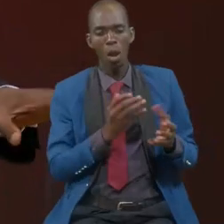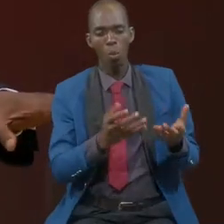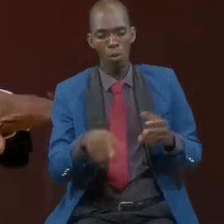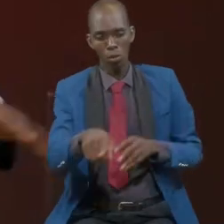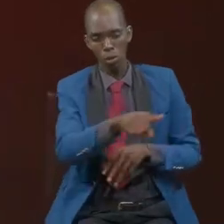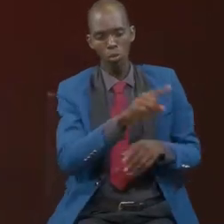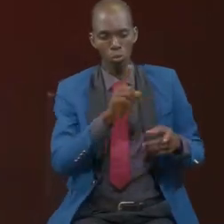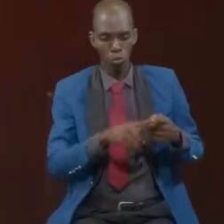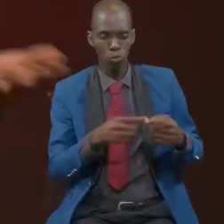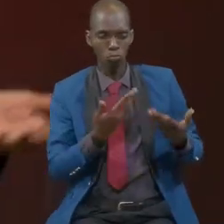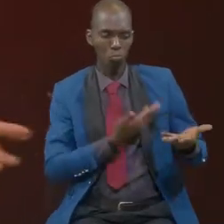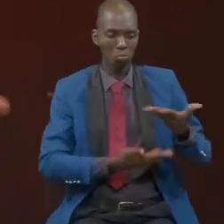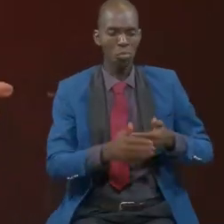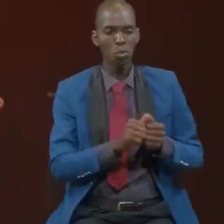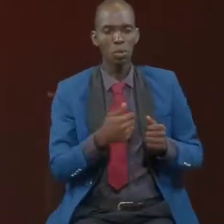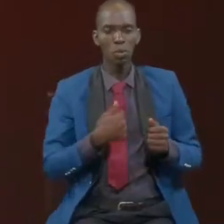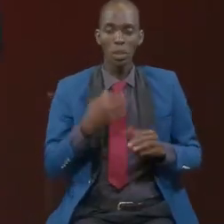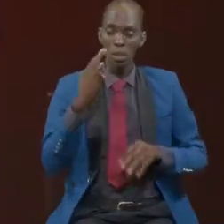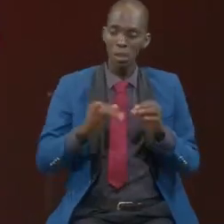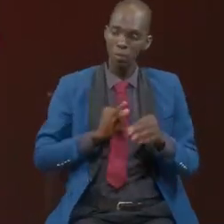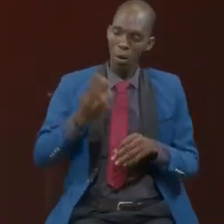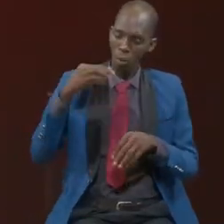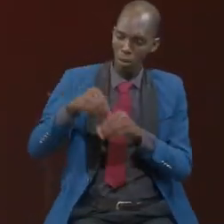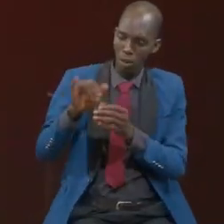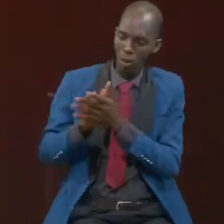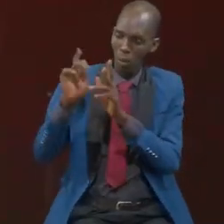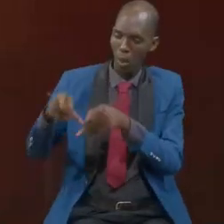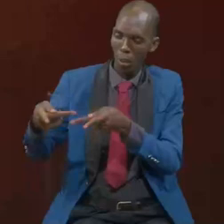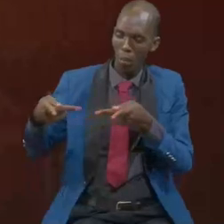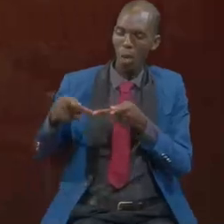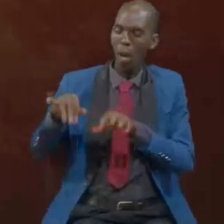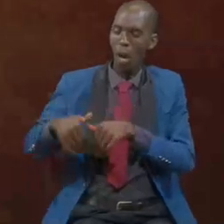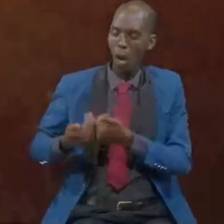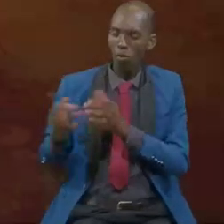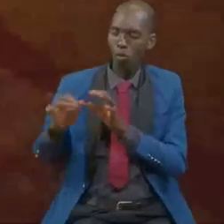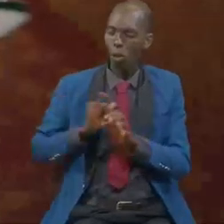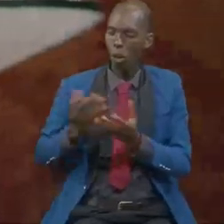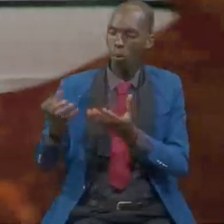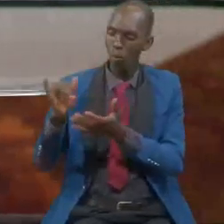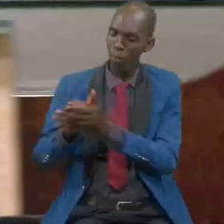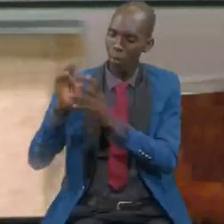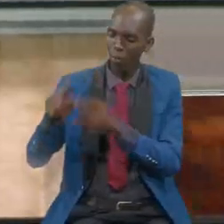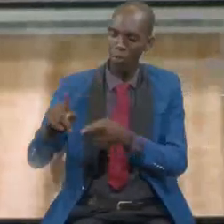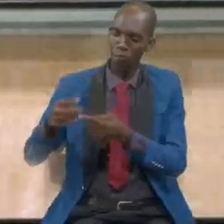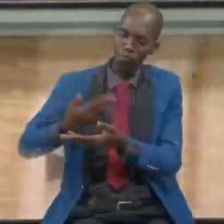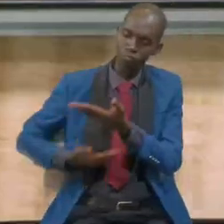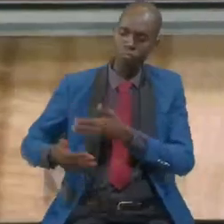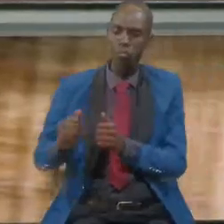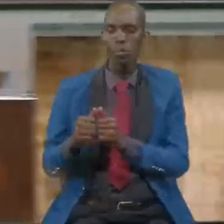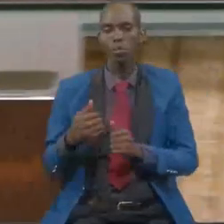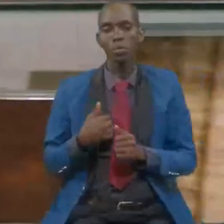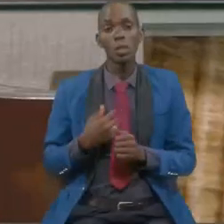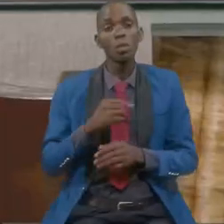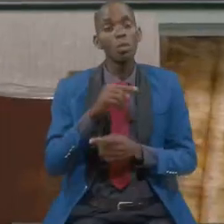si j'étais à sa position, comment voudrais-je qu'il vive avec moi? La loi royale. Et lorsque